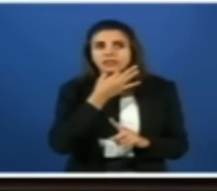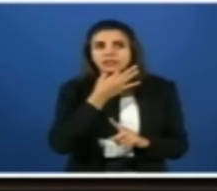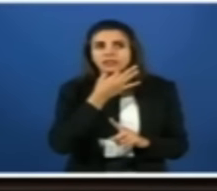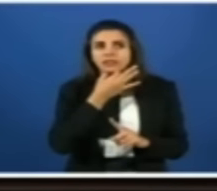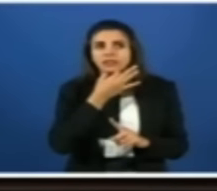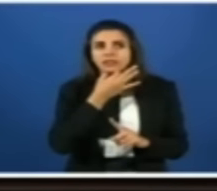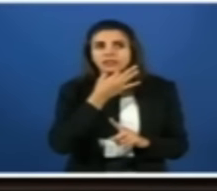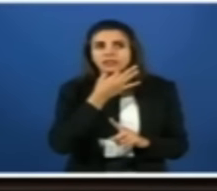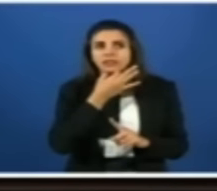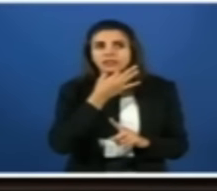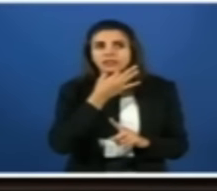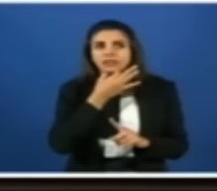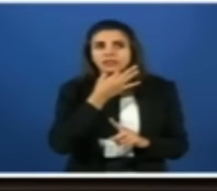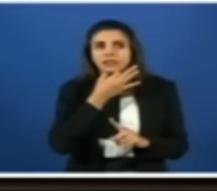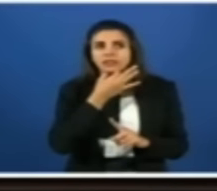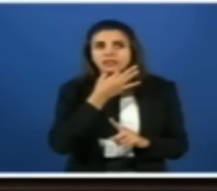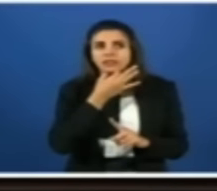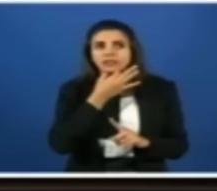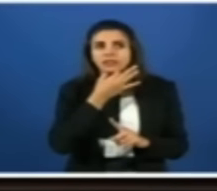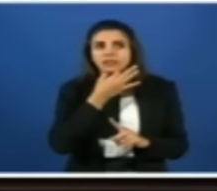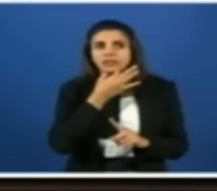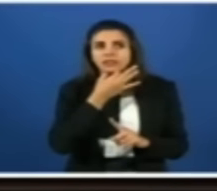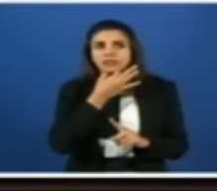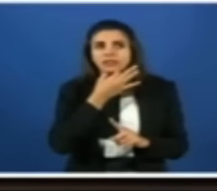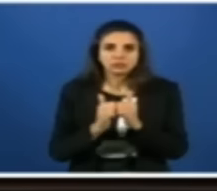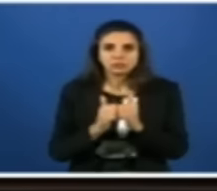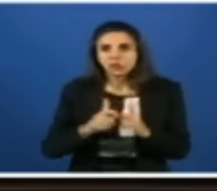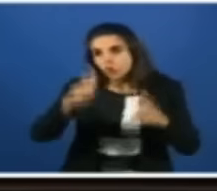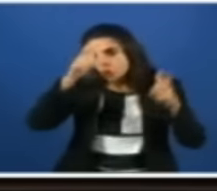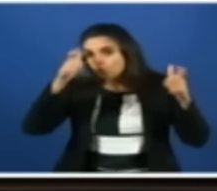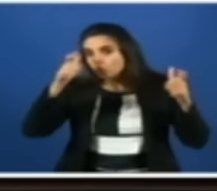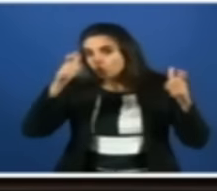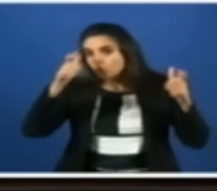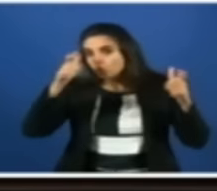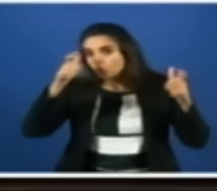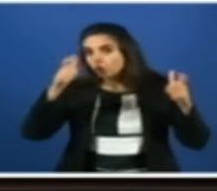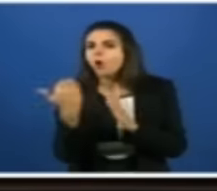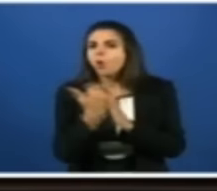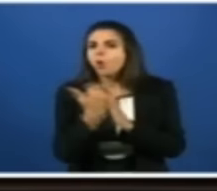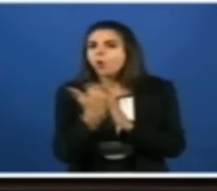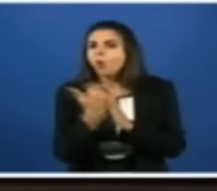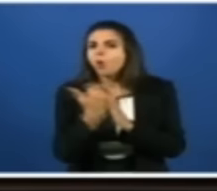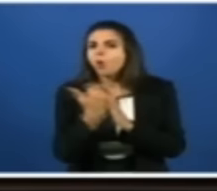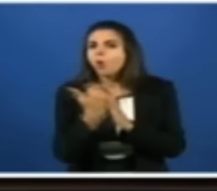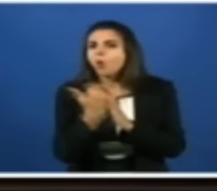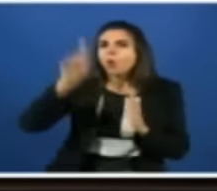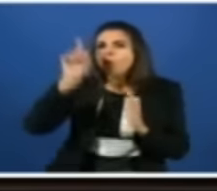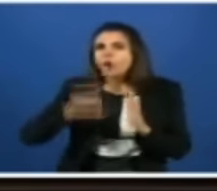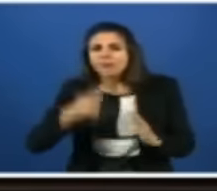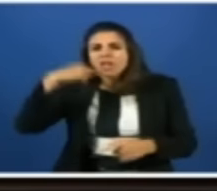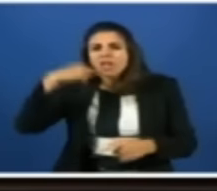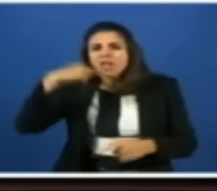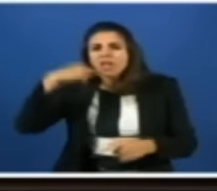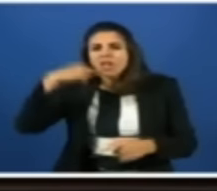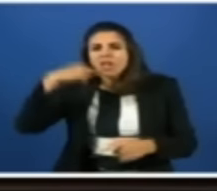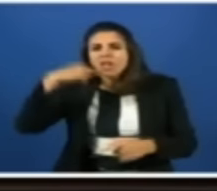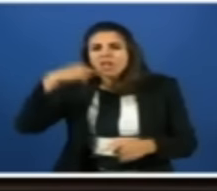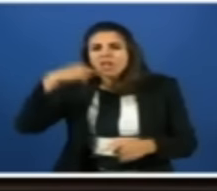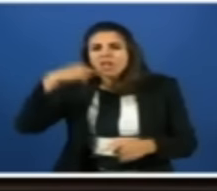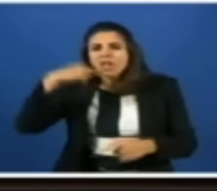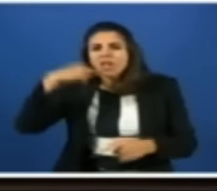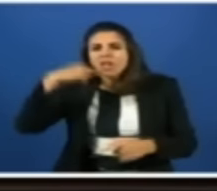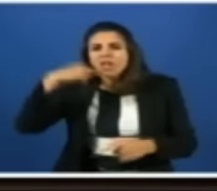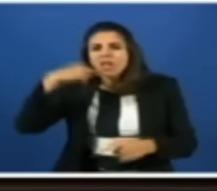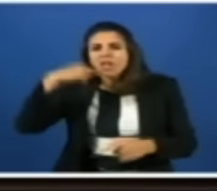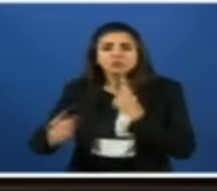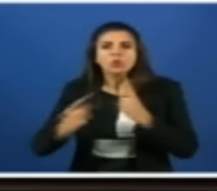olsun. Hep beraber Türkiye'nin gündemini yıllardır meşgul eden bu